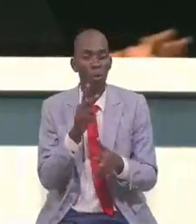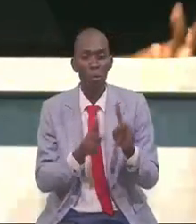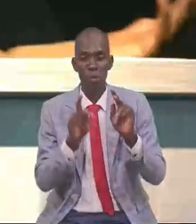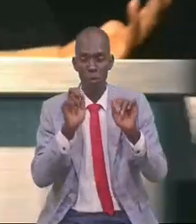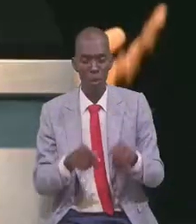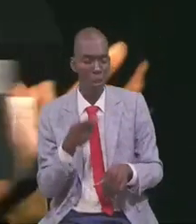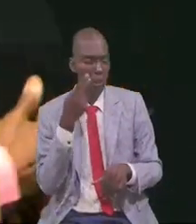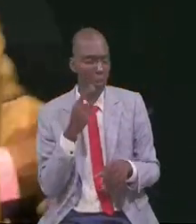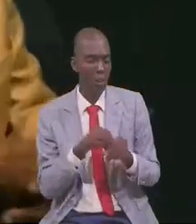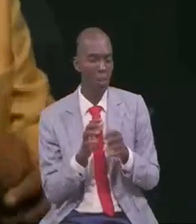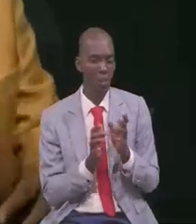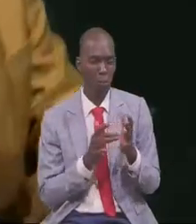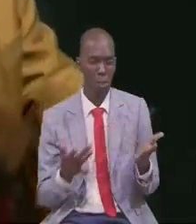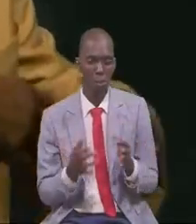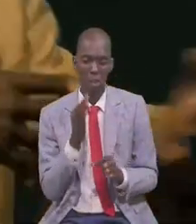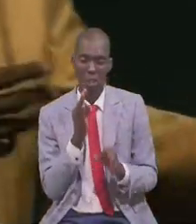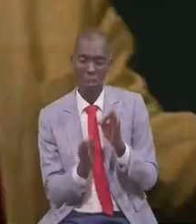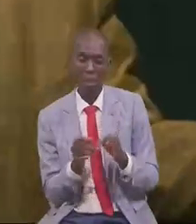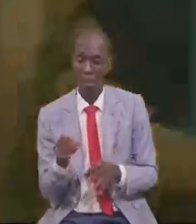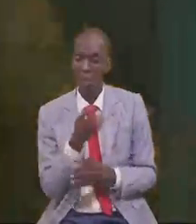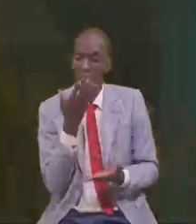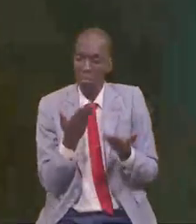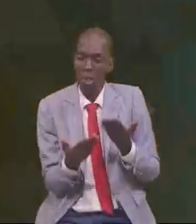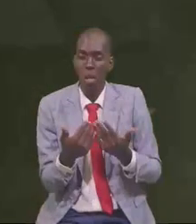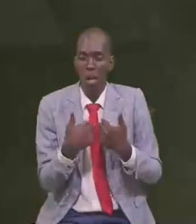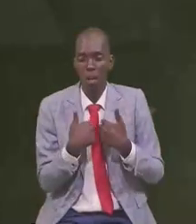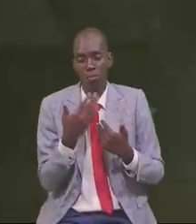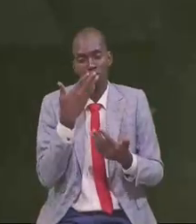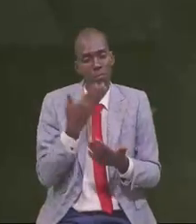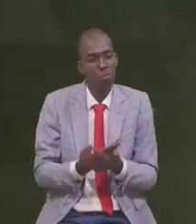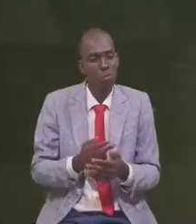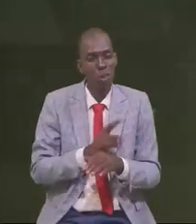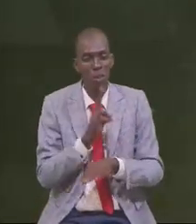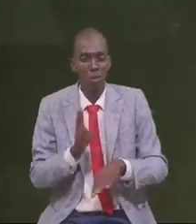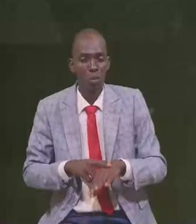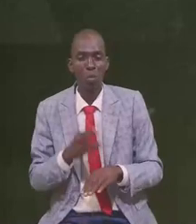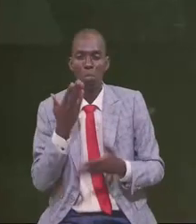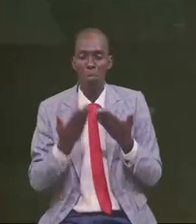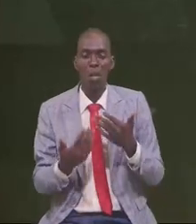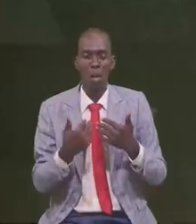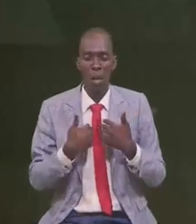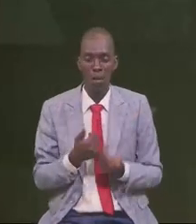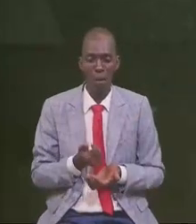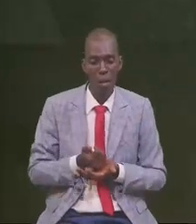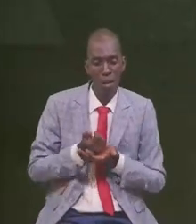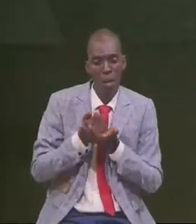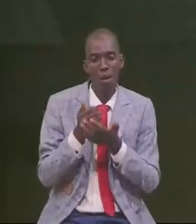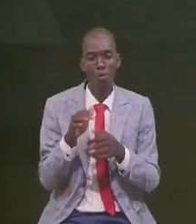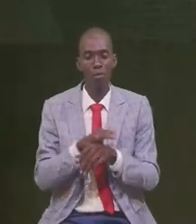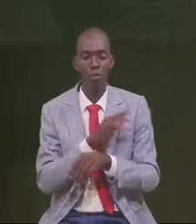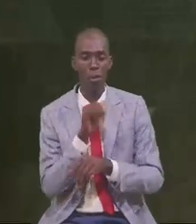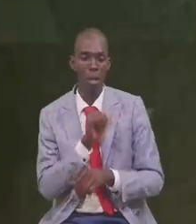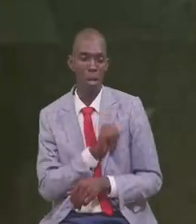peut avoir de bonnes natures, il peut avoir des attitudes utiles, mais ils n'ont pas pu